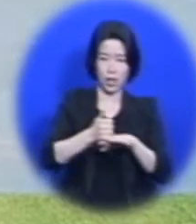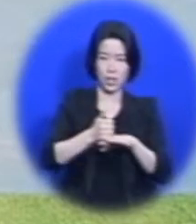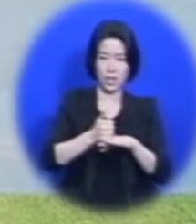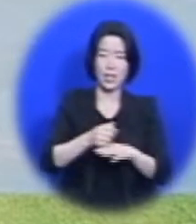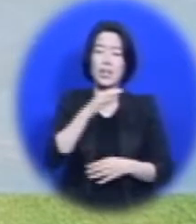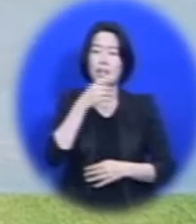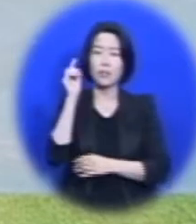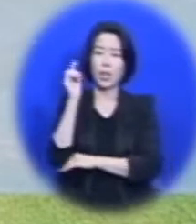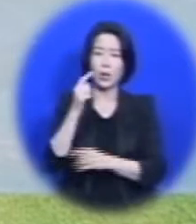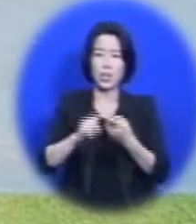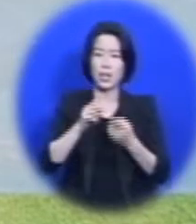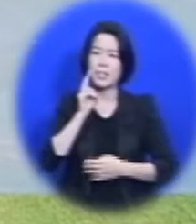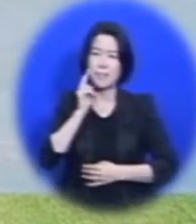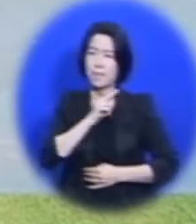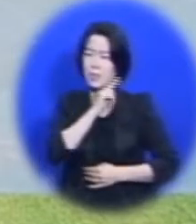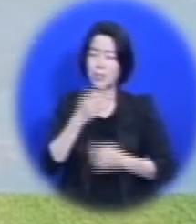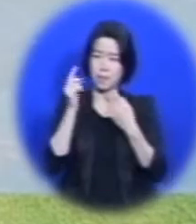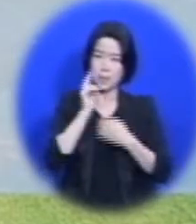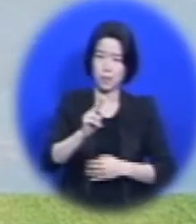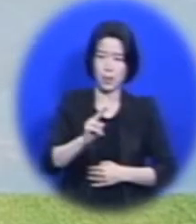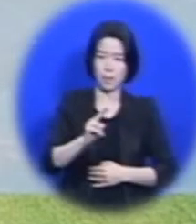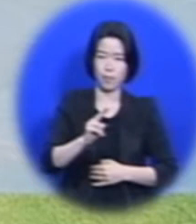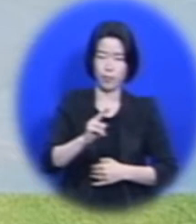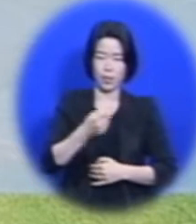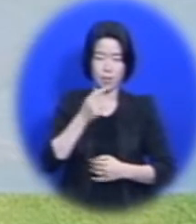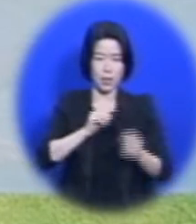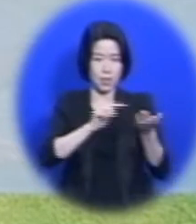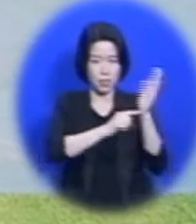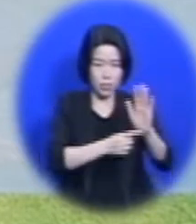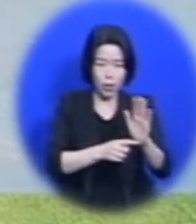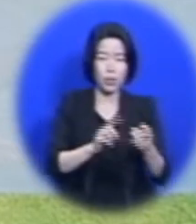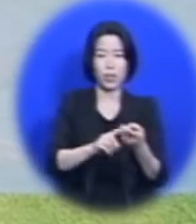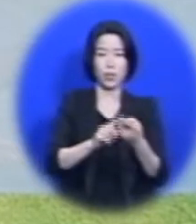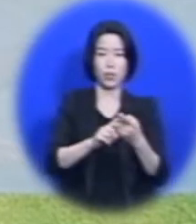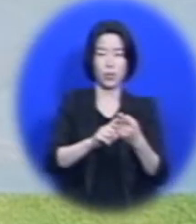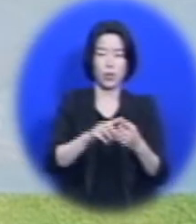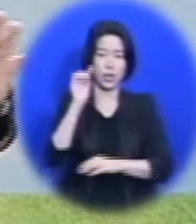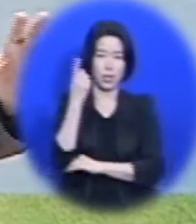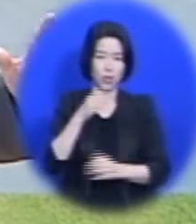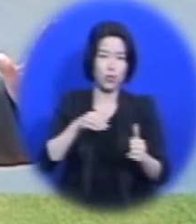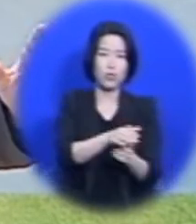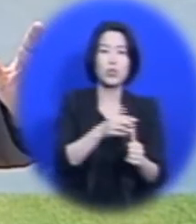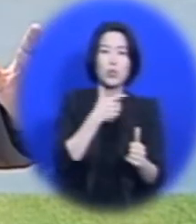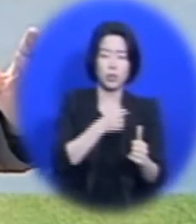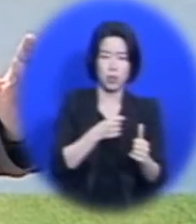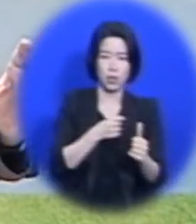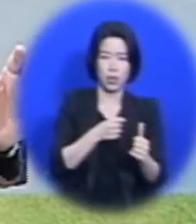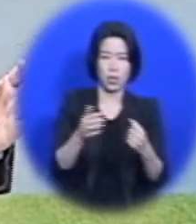일어나서 이제는 노골적으로 다윗을 죽이려고 합니다. 그래서 다윗이 황급히 도망을